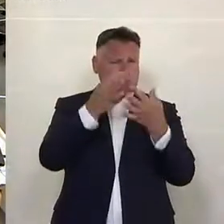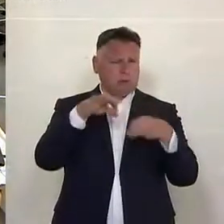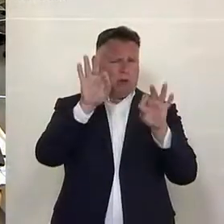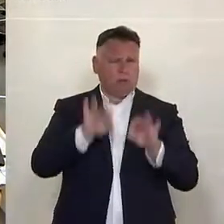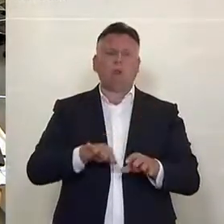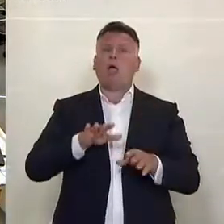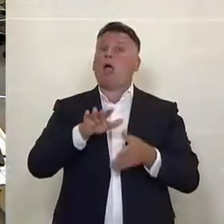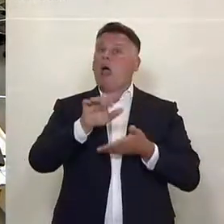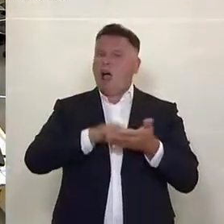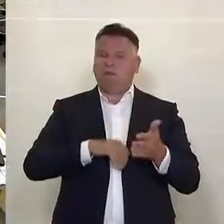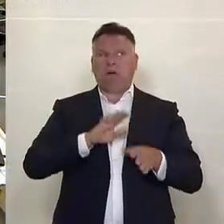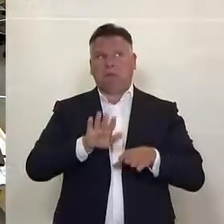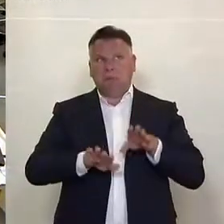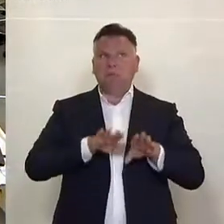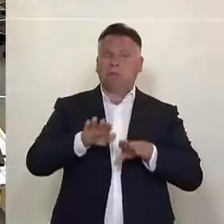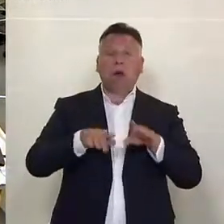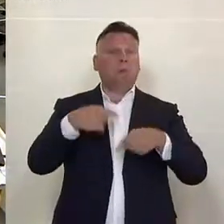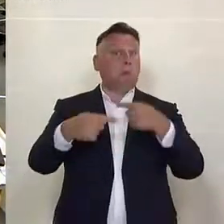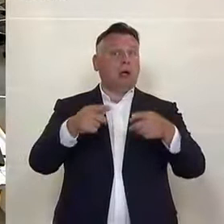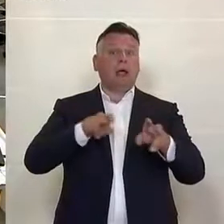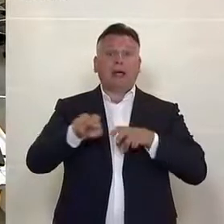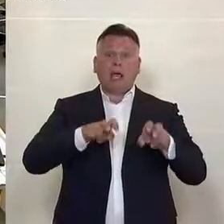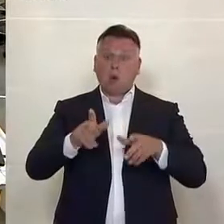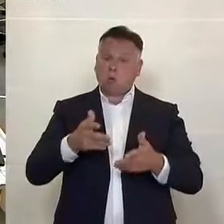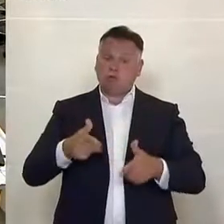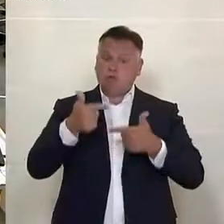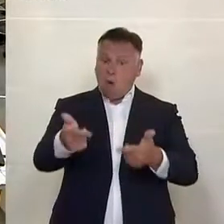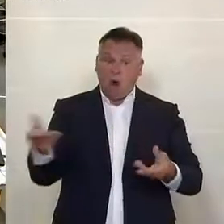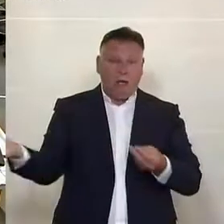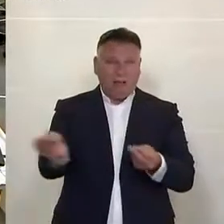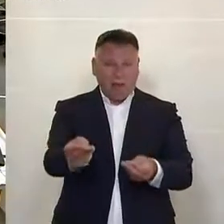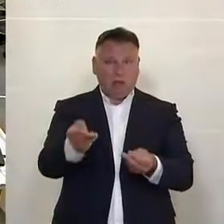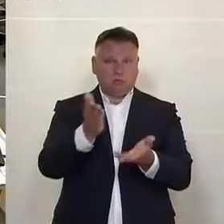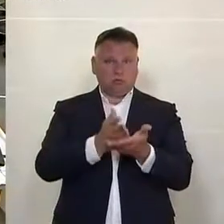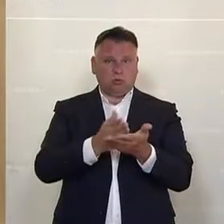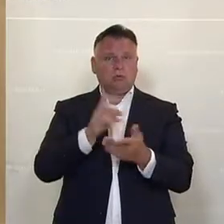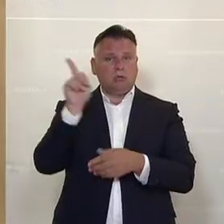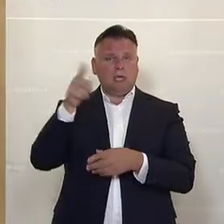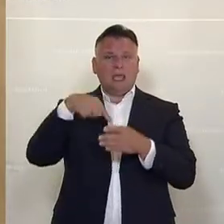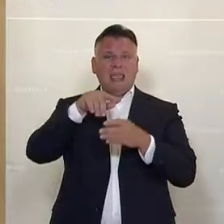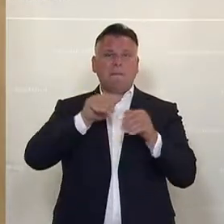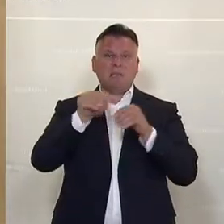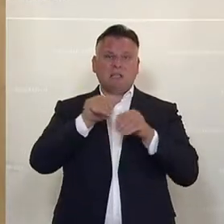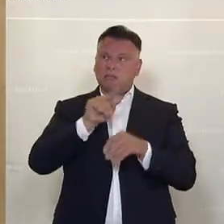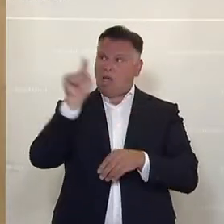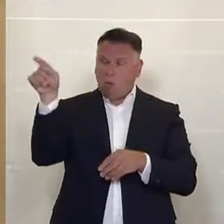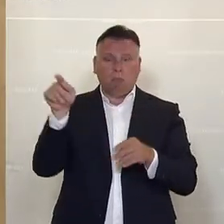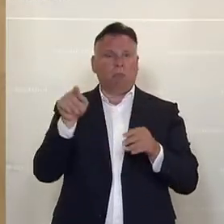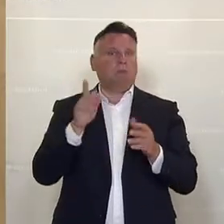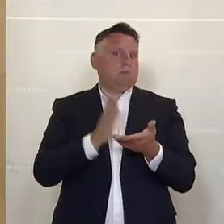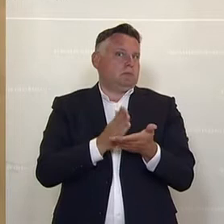schleppend, aber nachdem die Regierungsvorlage am Tisch gelegen ist und wir den Termin gehabt im BMI, und da hat es das Angebot gegeben